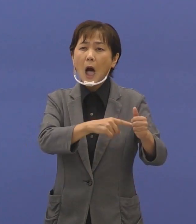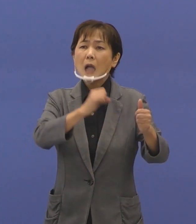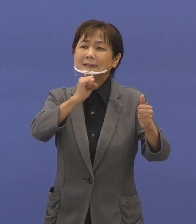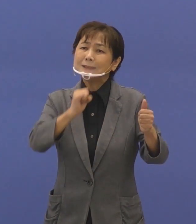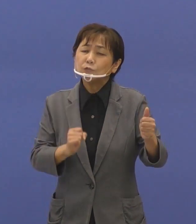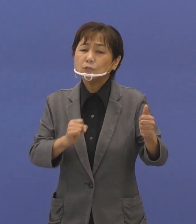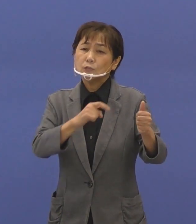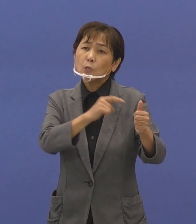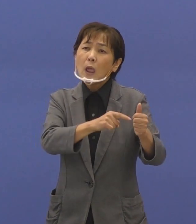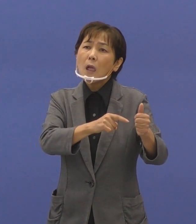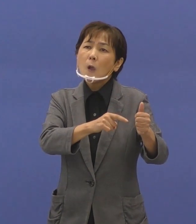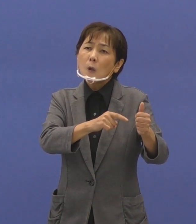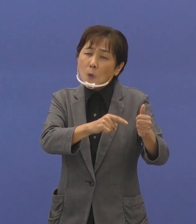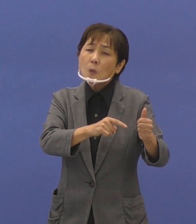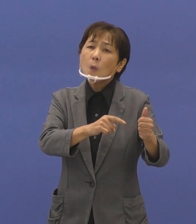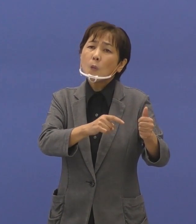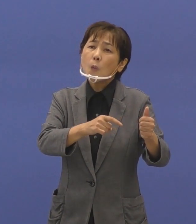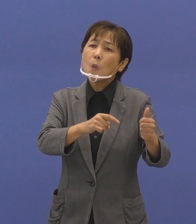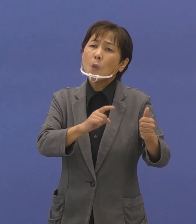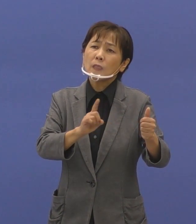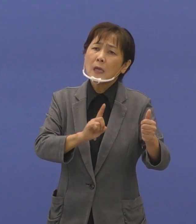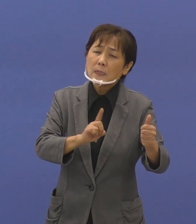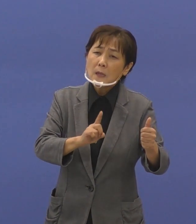副管理者や